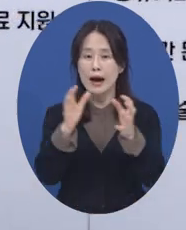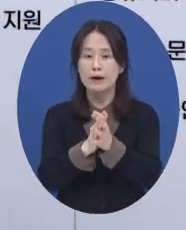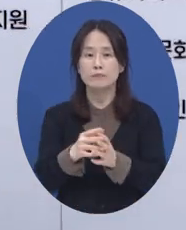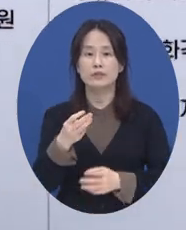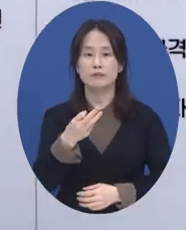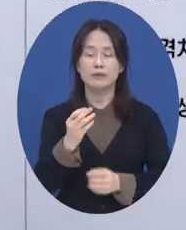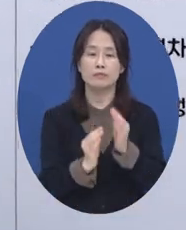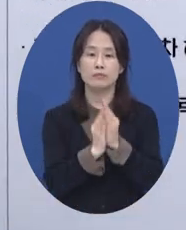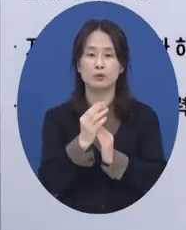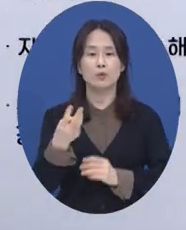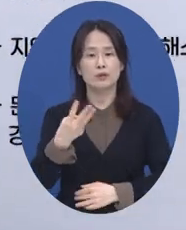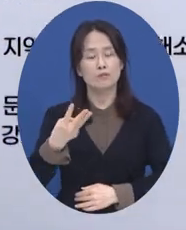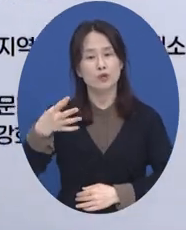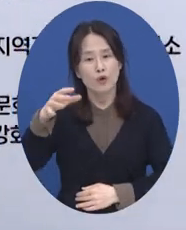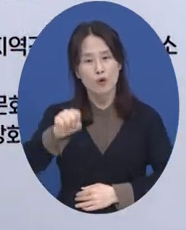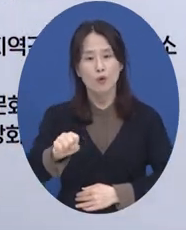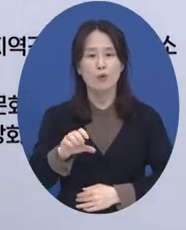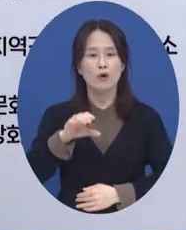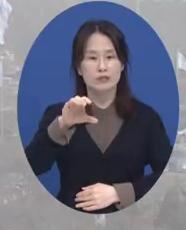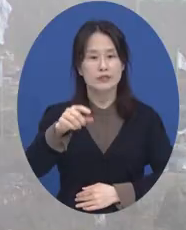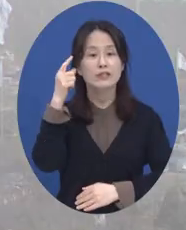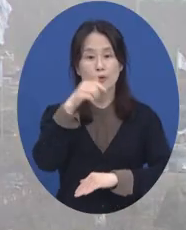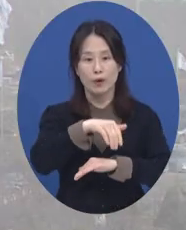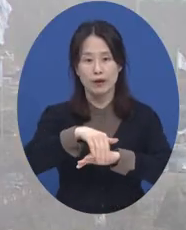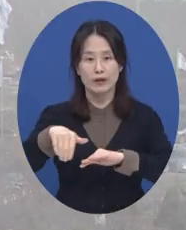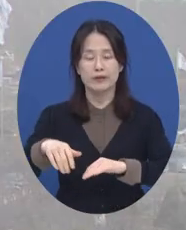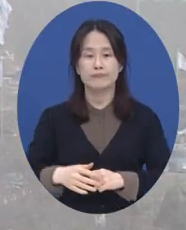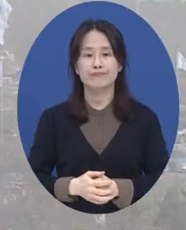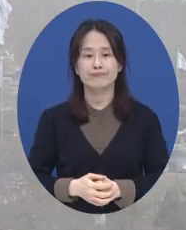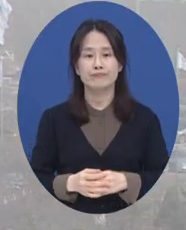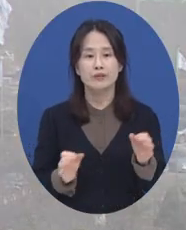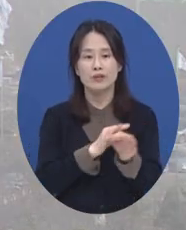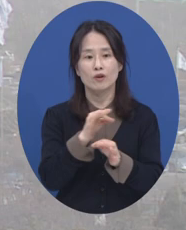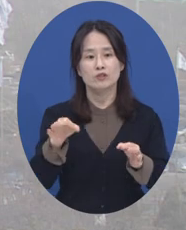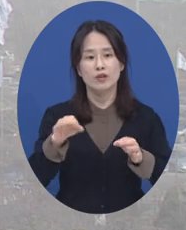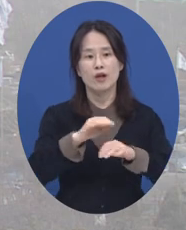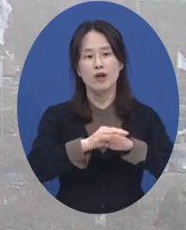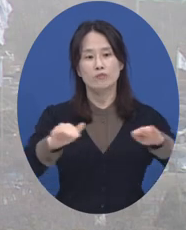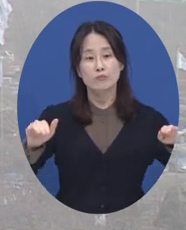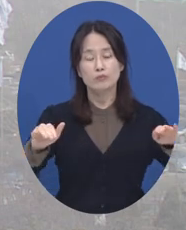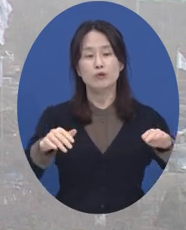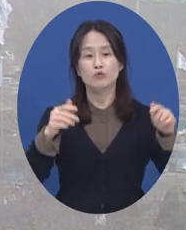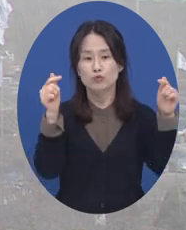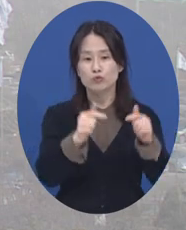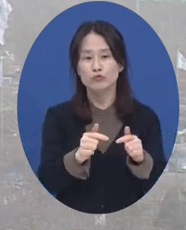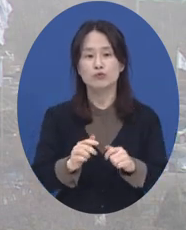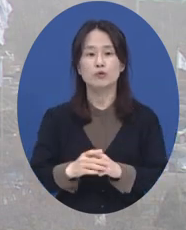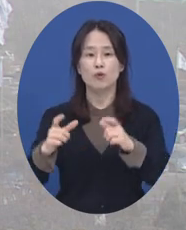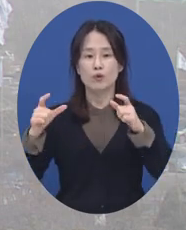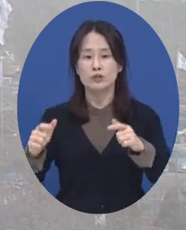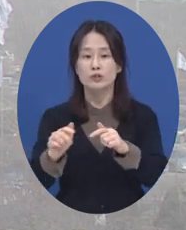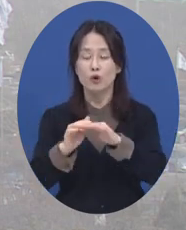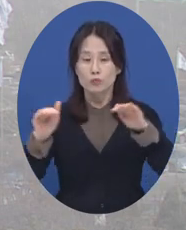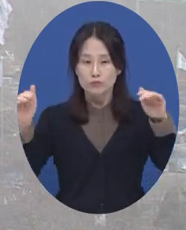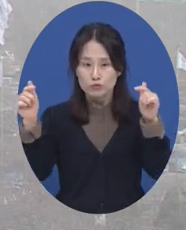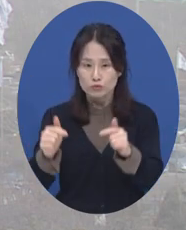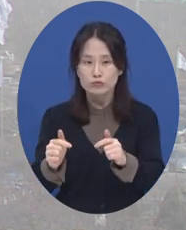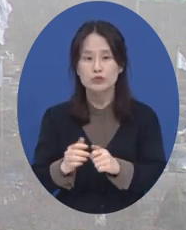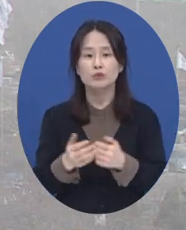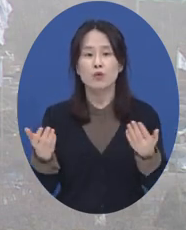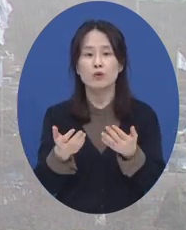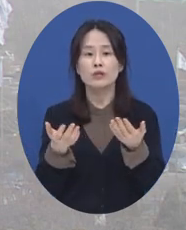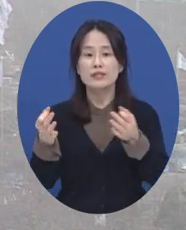13조 3천억 원을 투입할 예정. 경제적 불평등, 지역 격차 완화,